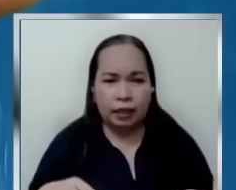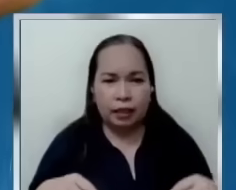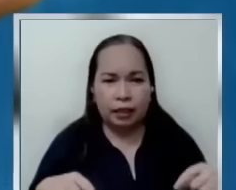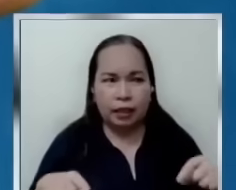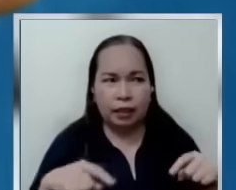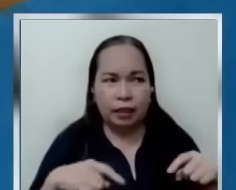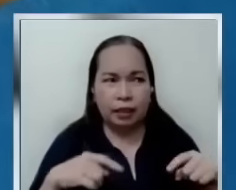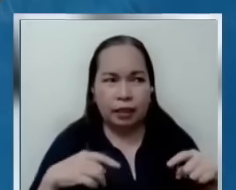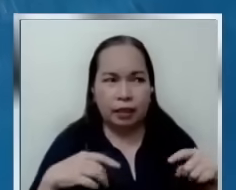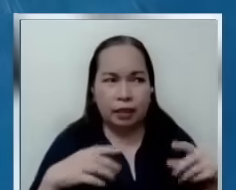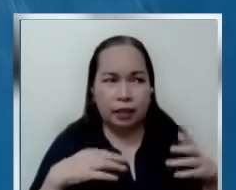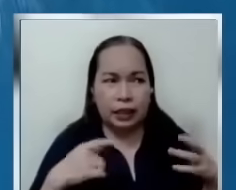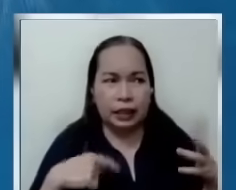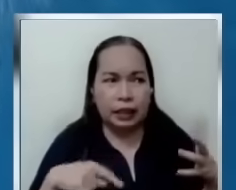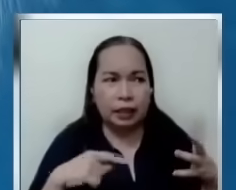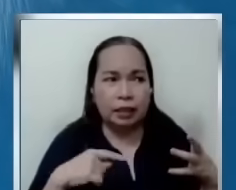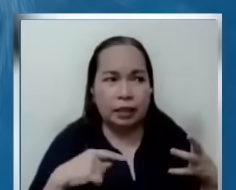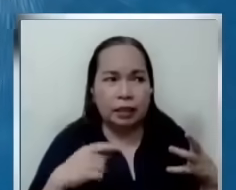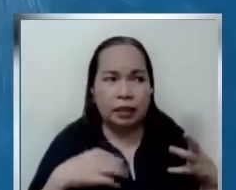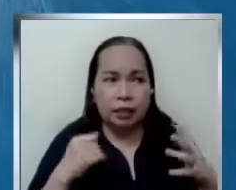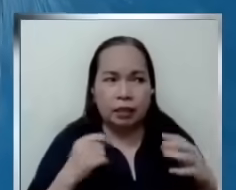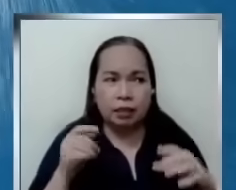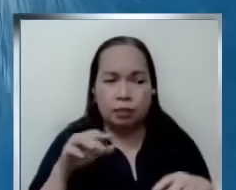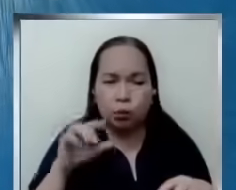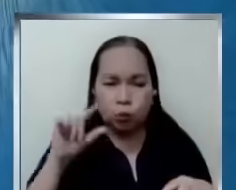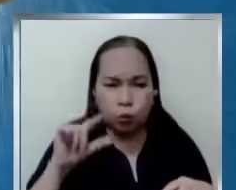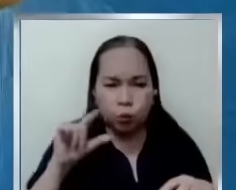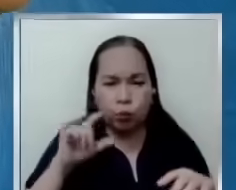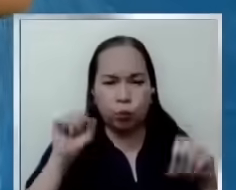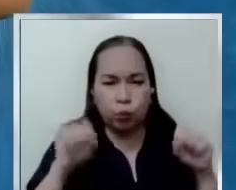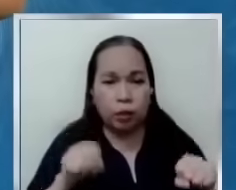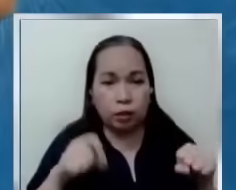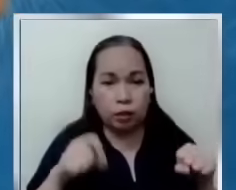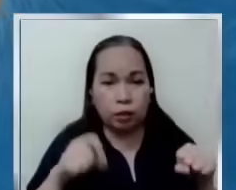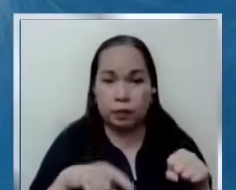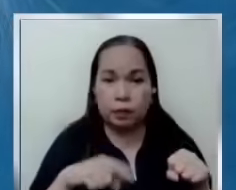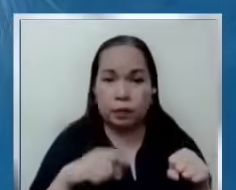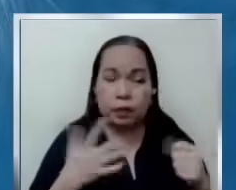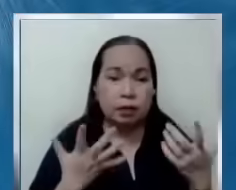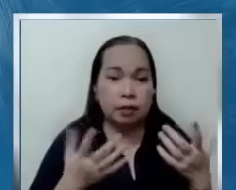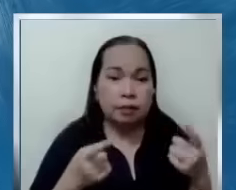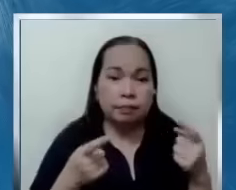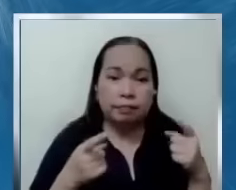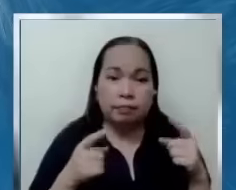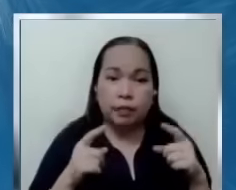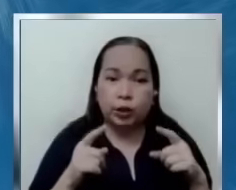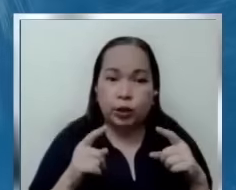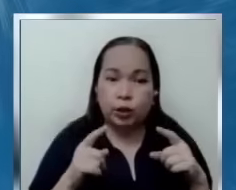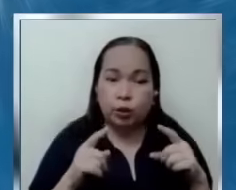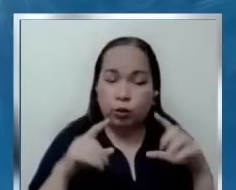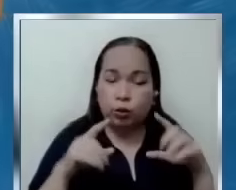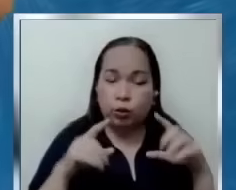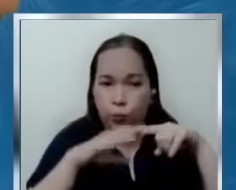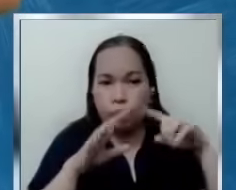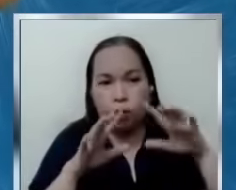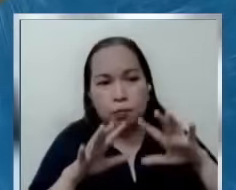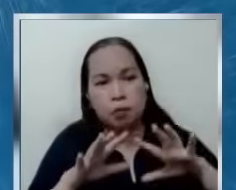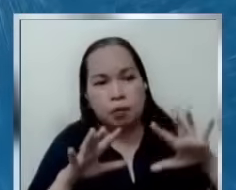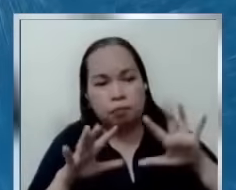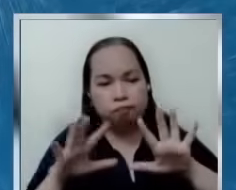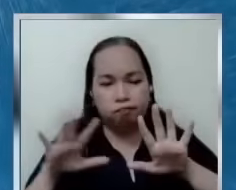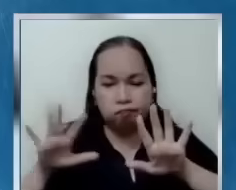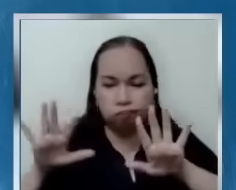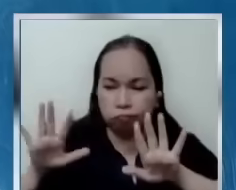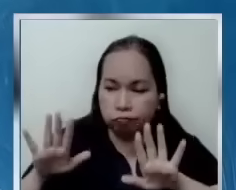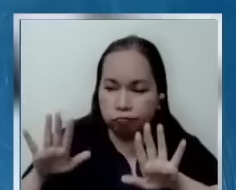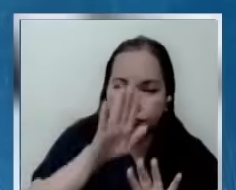mananatiling mababa ang posibilidad na tumama o maglandfall ang nasabing bagyo at posibleng sa may gilid lang ng par dumaan. Pero huwag pa